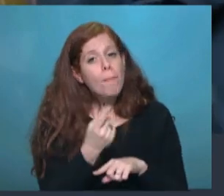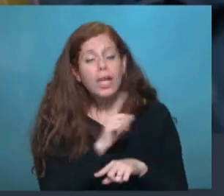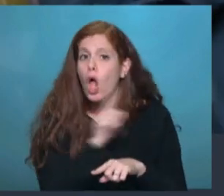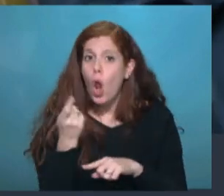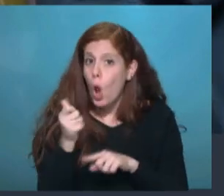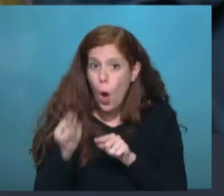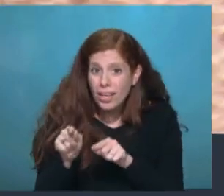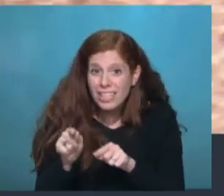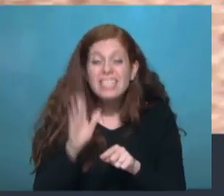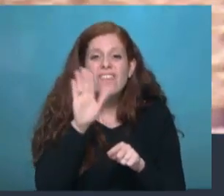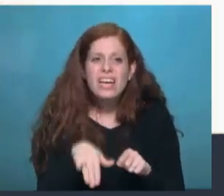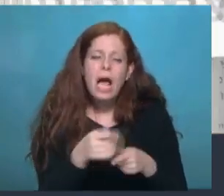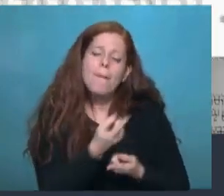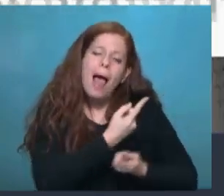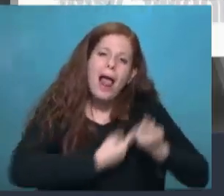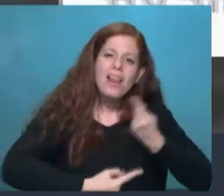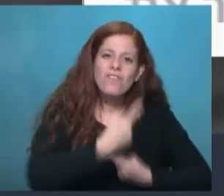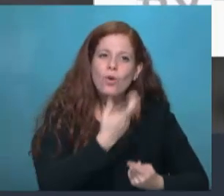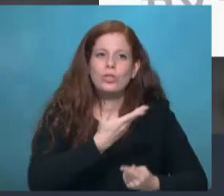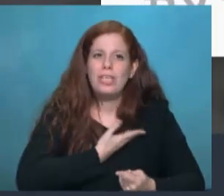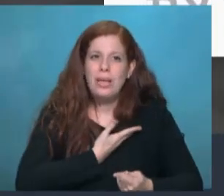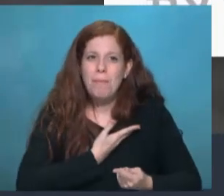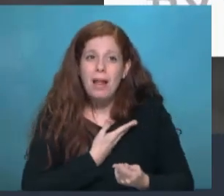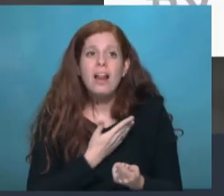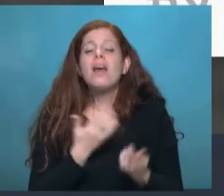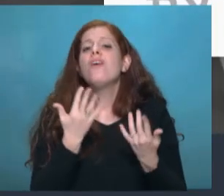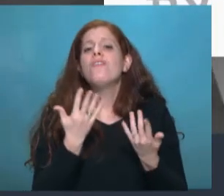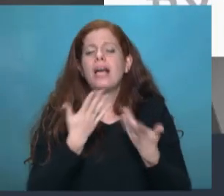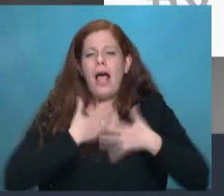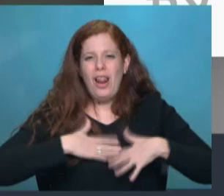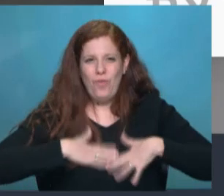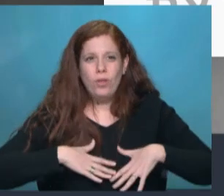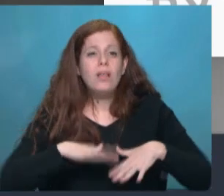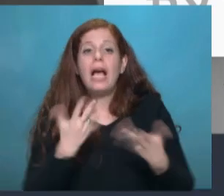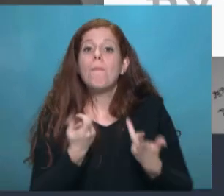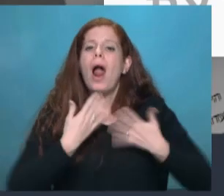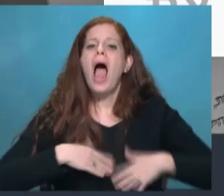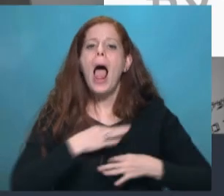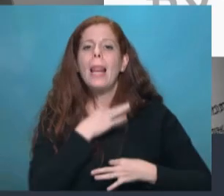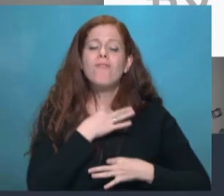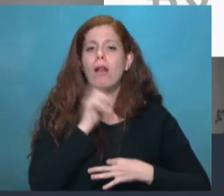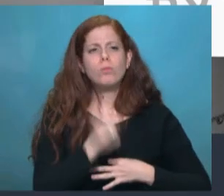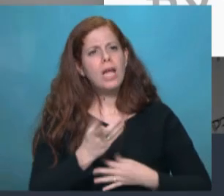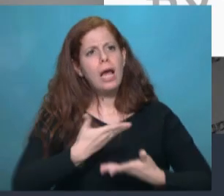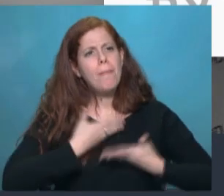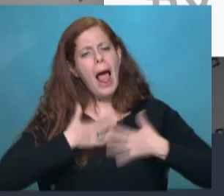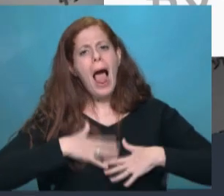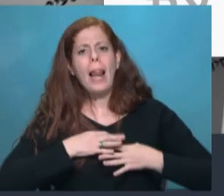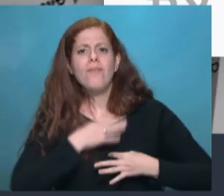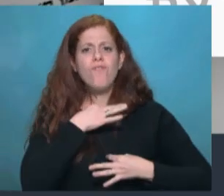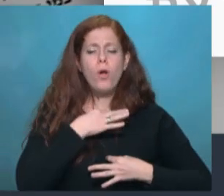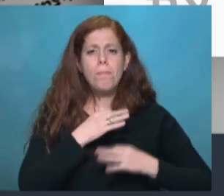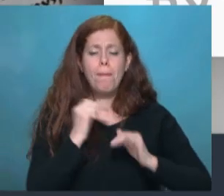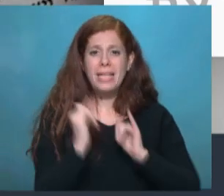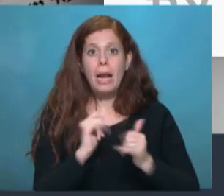הכסף, גם חליפות שקיבל מפרטריג' וחיכה מעולה חליפה לראש ממשלה, ומדוע עליו לקבל חליפות במתנה במקום לרכוש אותן